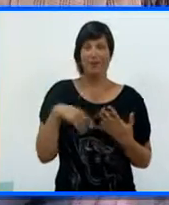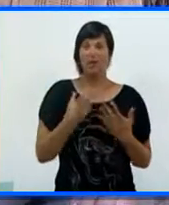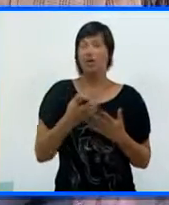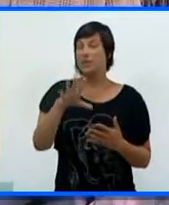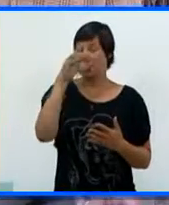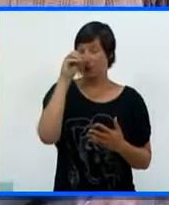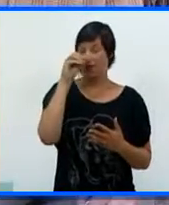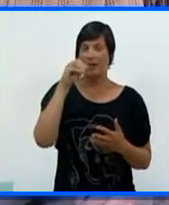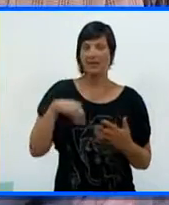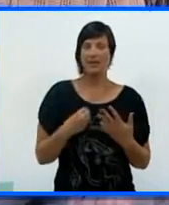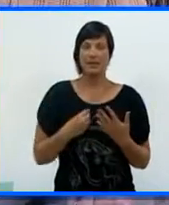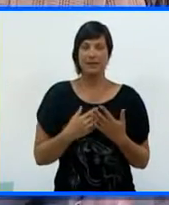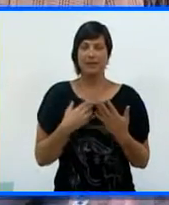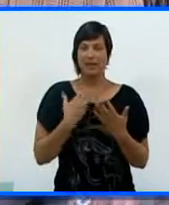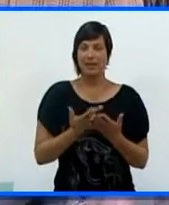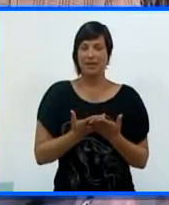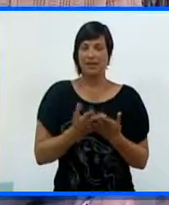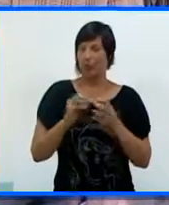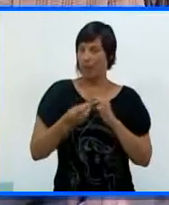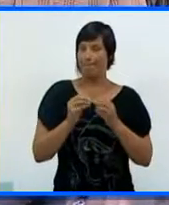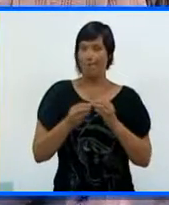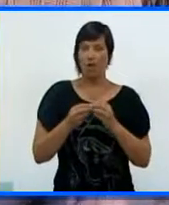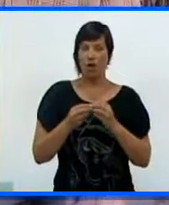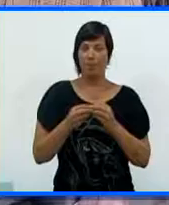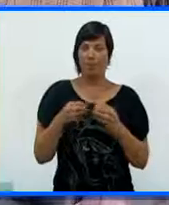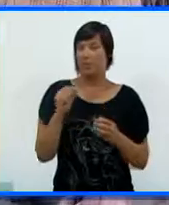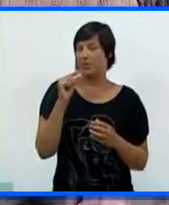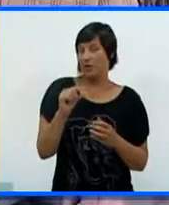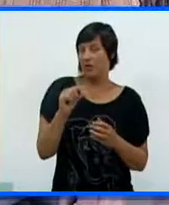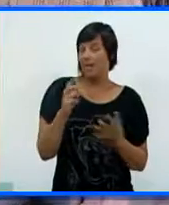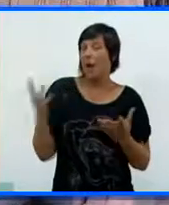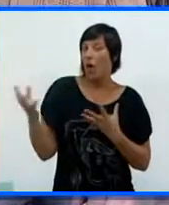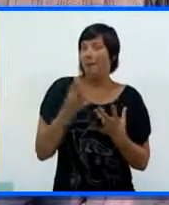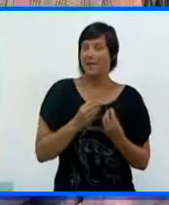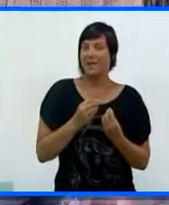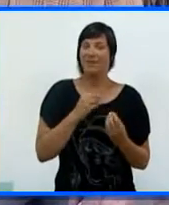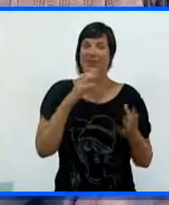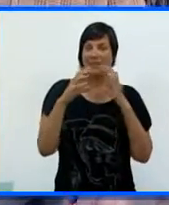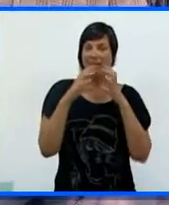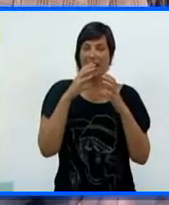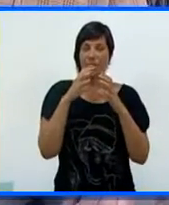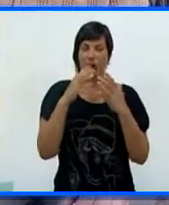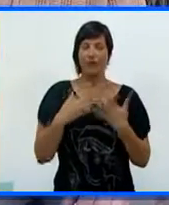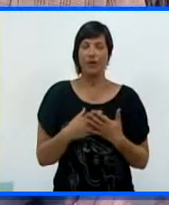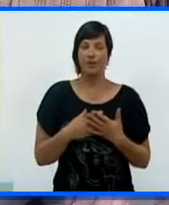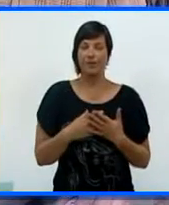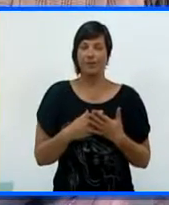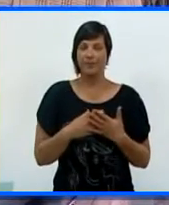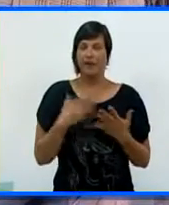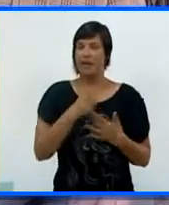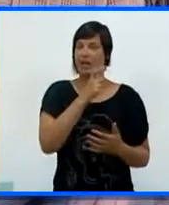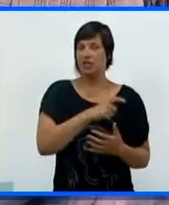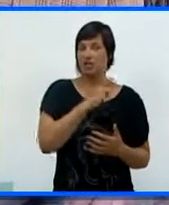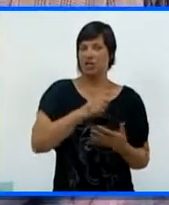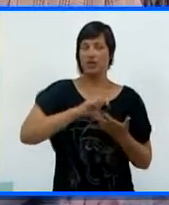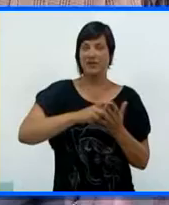Onda su shvatili kao da to je jedan problem, pa onda su malo ko prihvatili malo razgovor i tako. Ja su članovi,